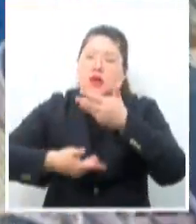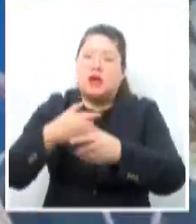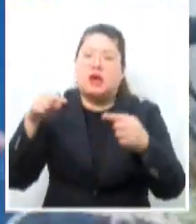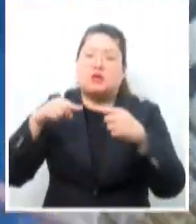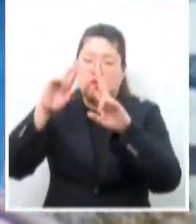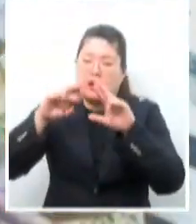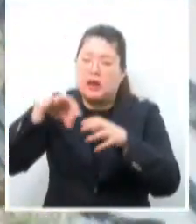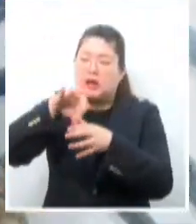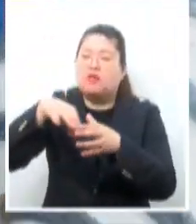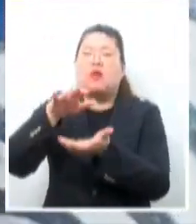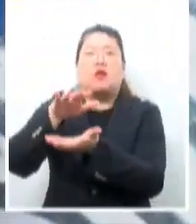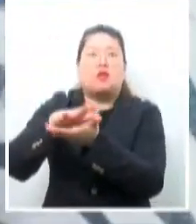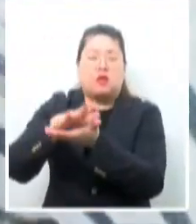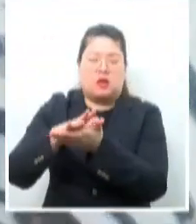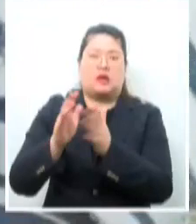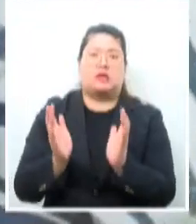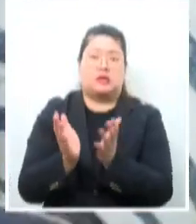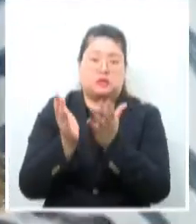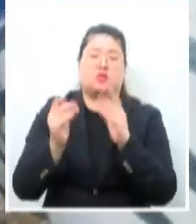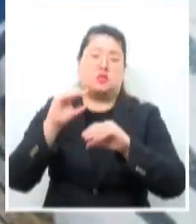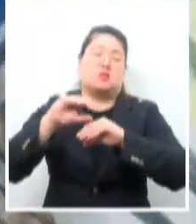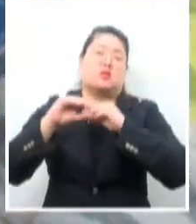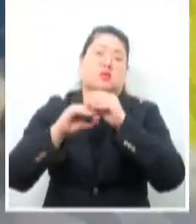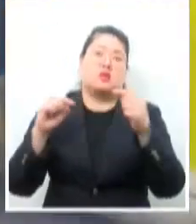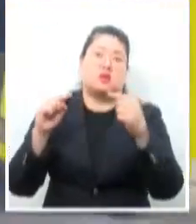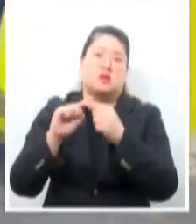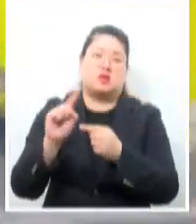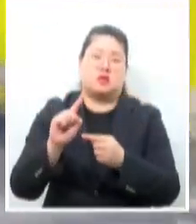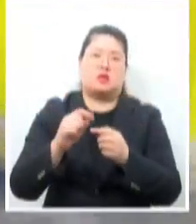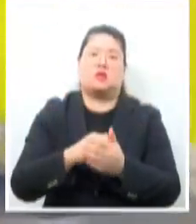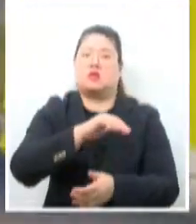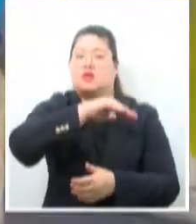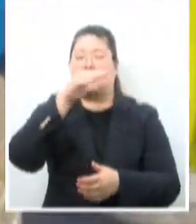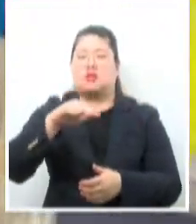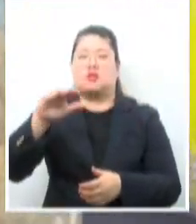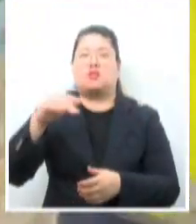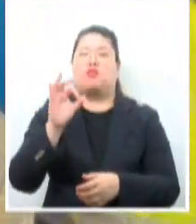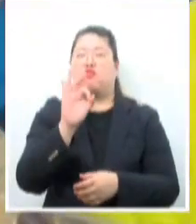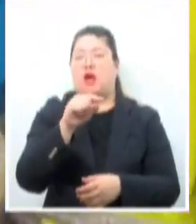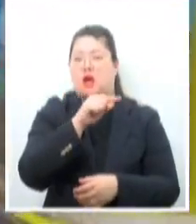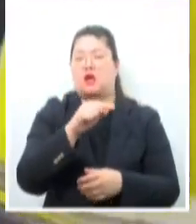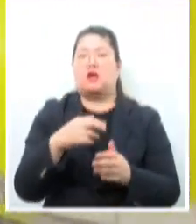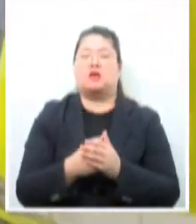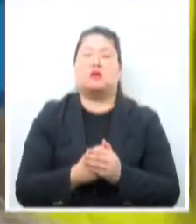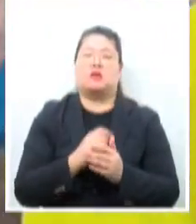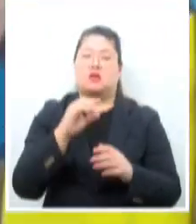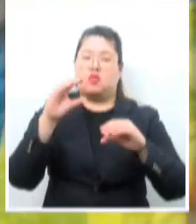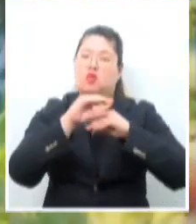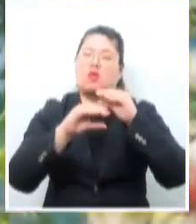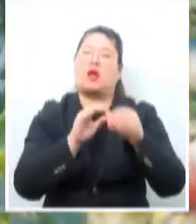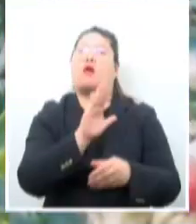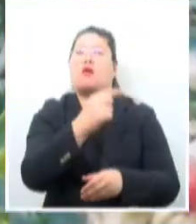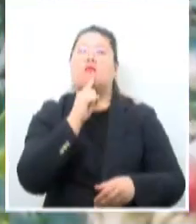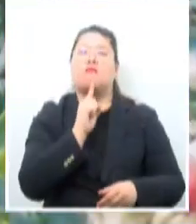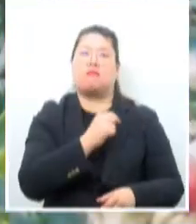งเรียนภายใต้การสนับสนุนของโครงการศูนย์ภูฟ้าพัฒนาอันเนื่องมาจากพระราชดำริสมเด็จพระกนิษฐาธิราช